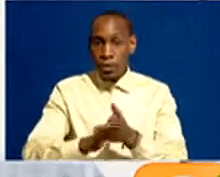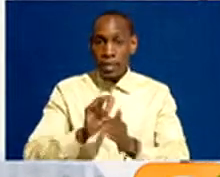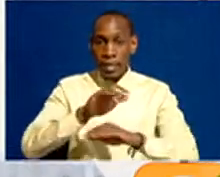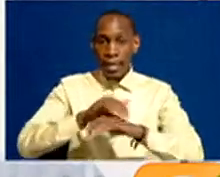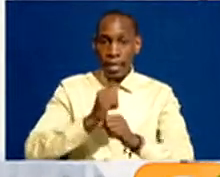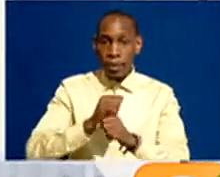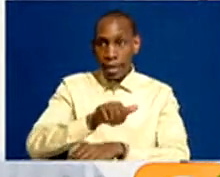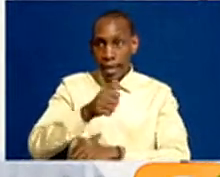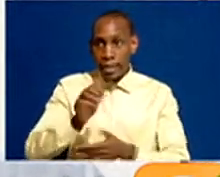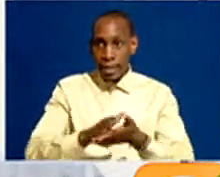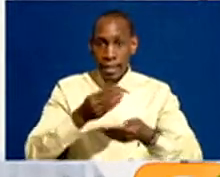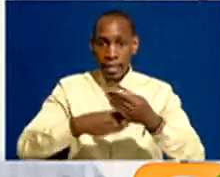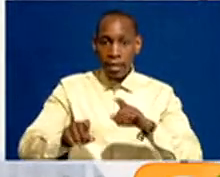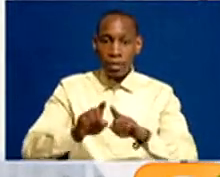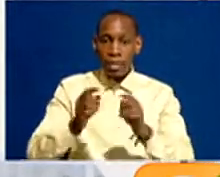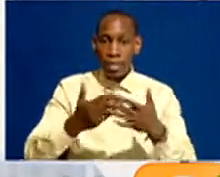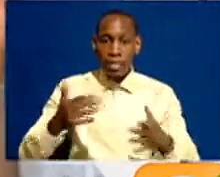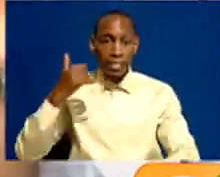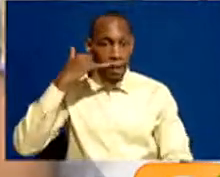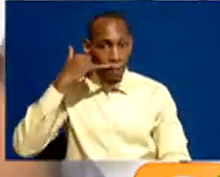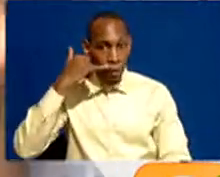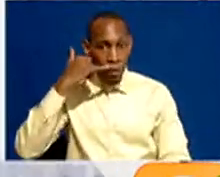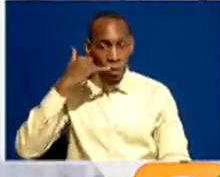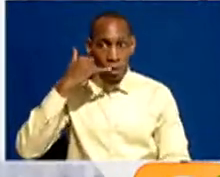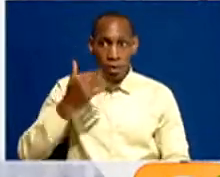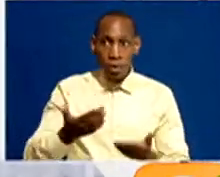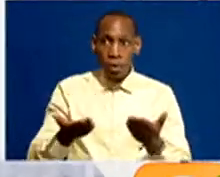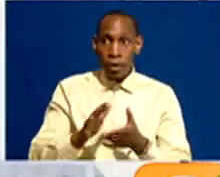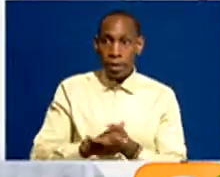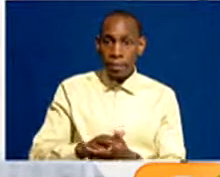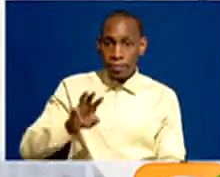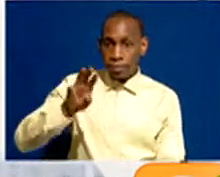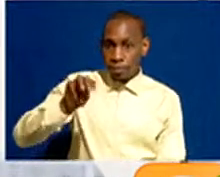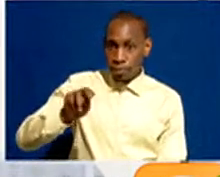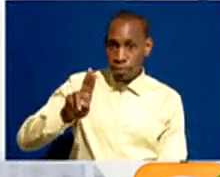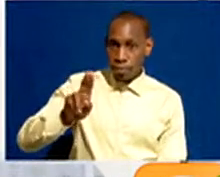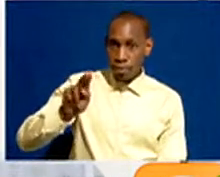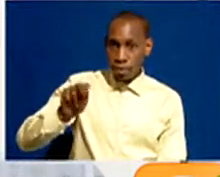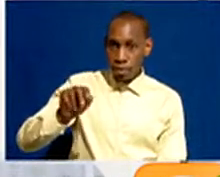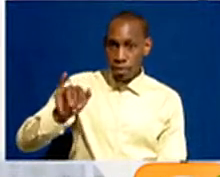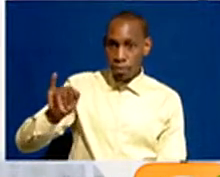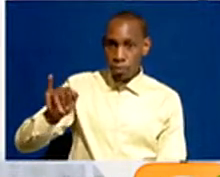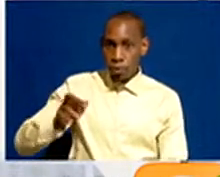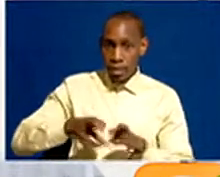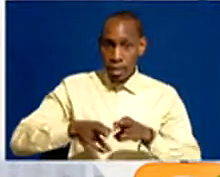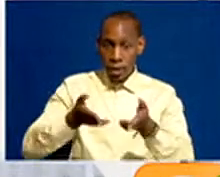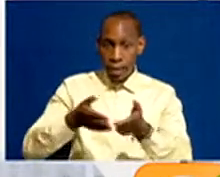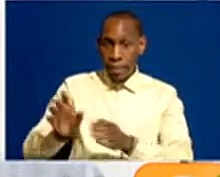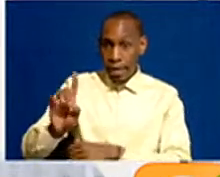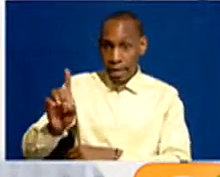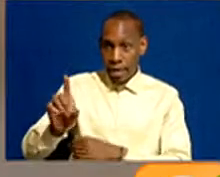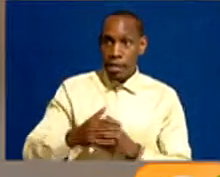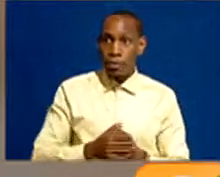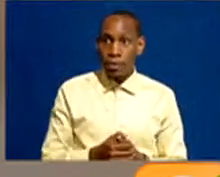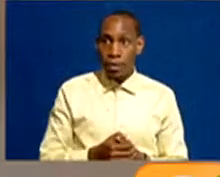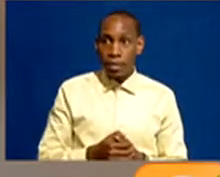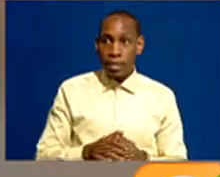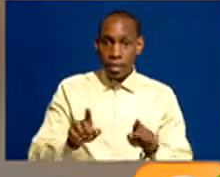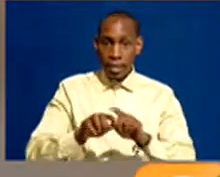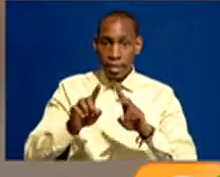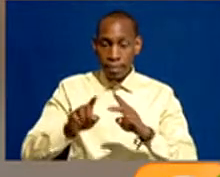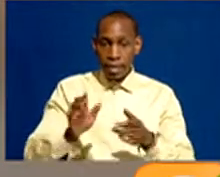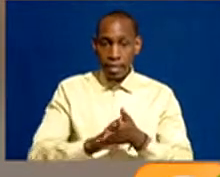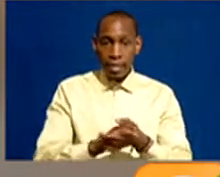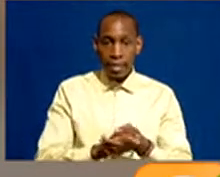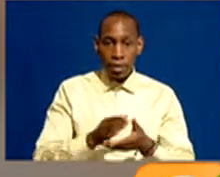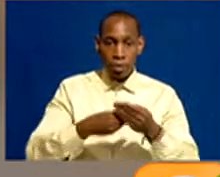kazi nyingine tu ya kuuza hizo vitu za simu hapa tu Munyi Road. Huko tu Nairobi. Ndivyo nilianza sasa